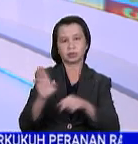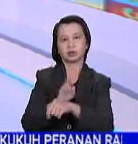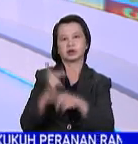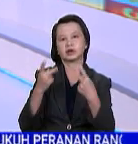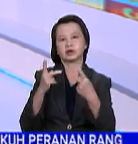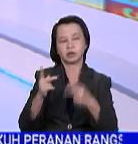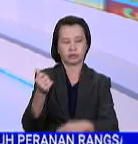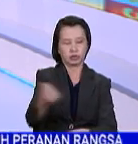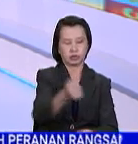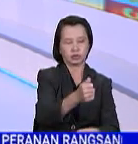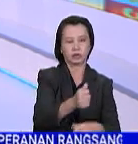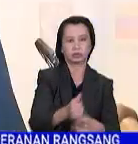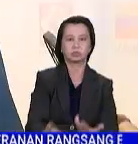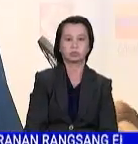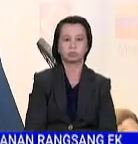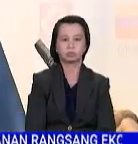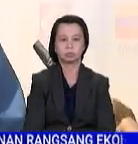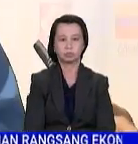masing-masing.